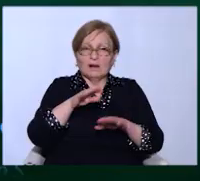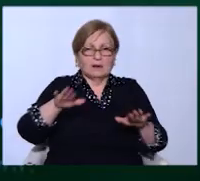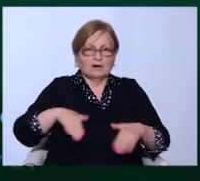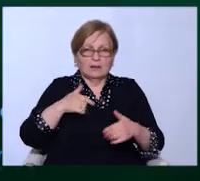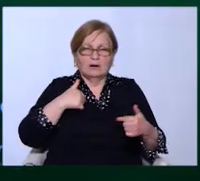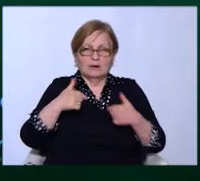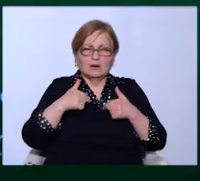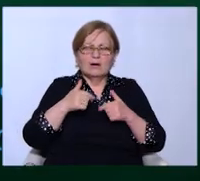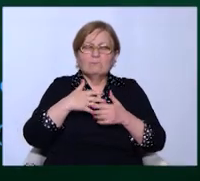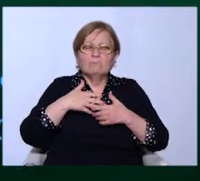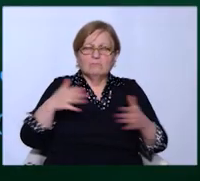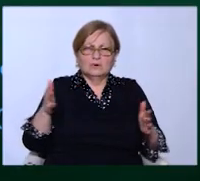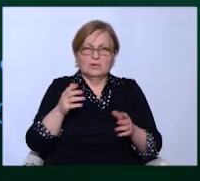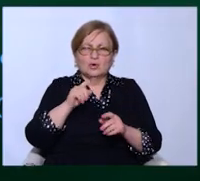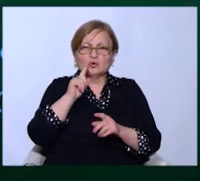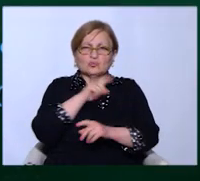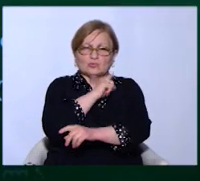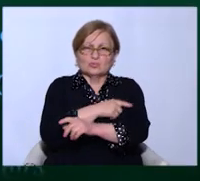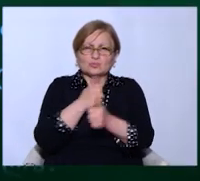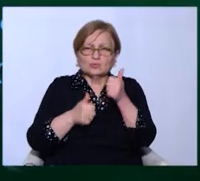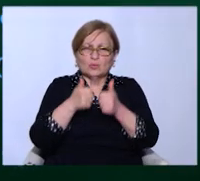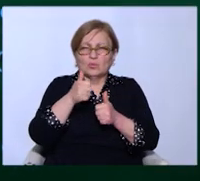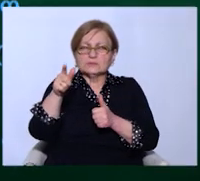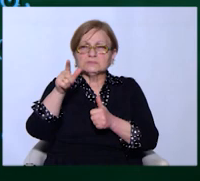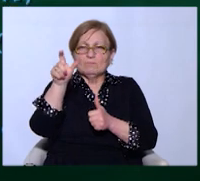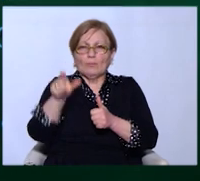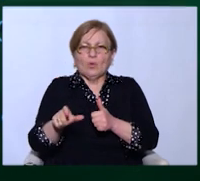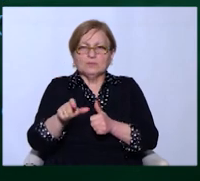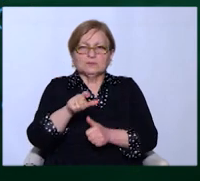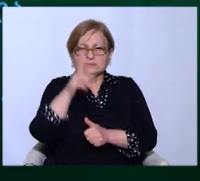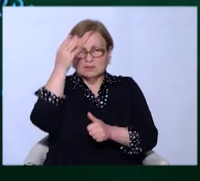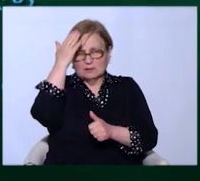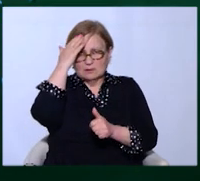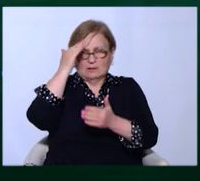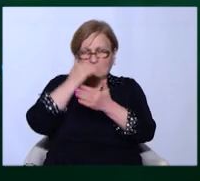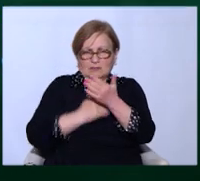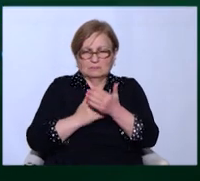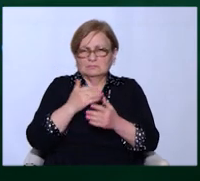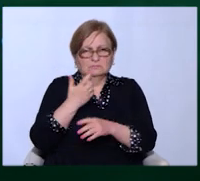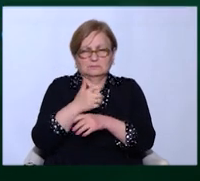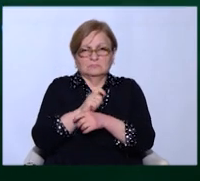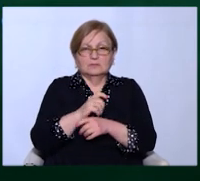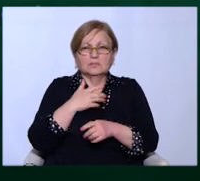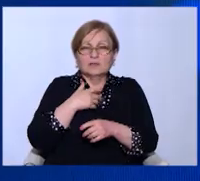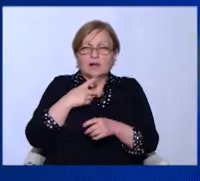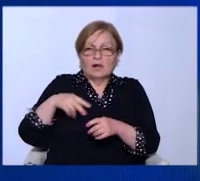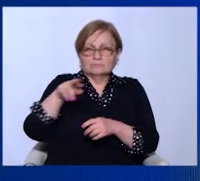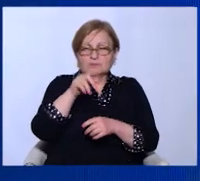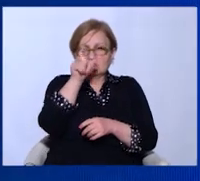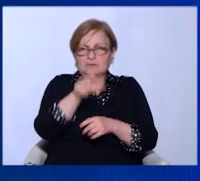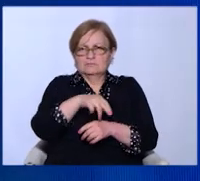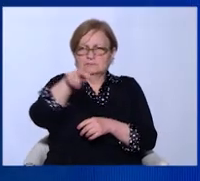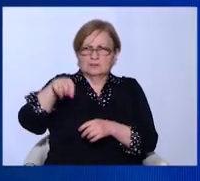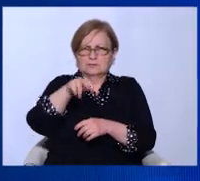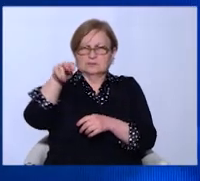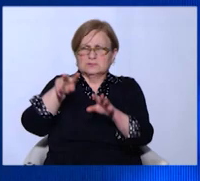არის ტანჯვა, უფრო უზარმაზარი, როგორც პოეტის შთაგონებით დასნეულება. დადის ქალაქში ბევრის მსგავსი ჩემი სხეული და